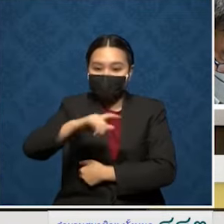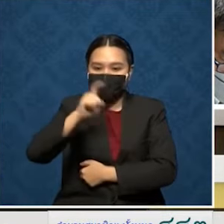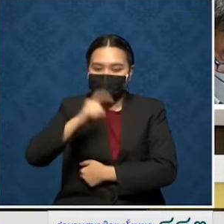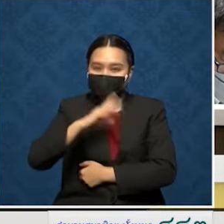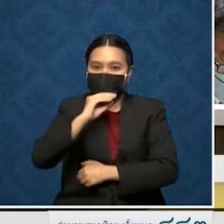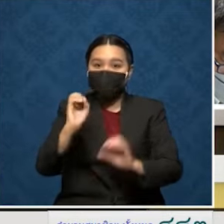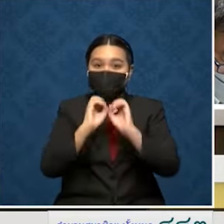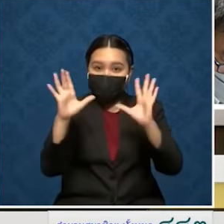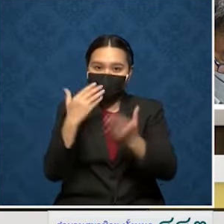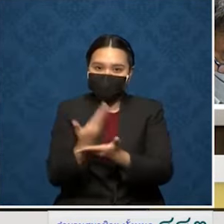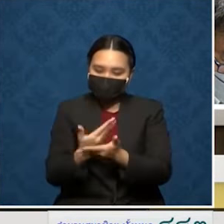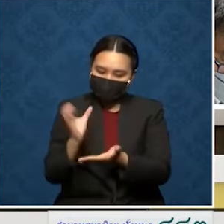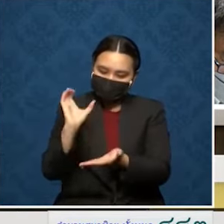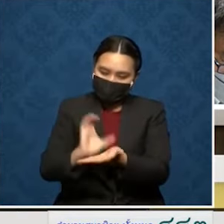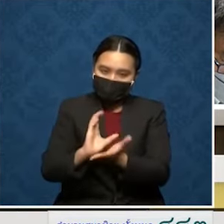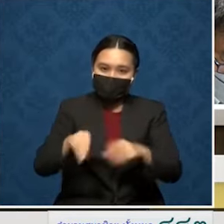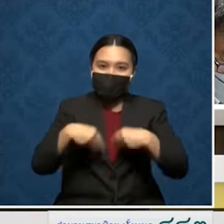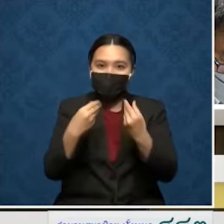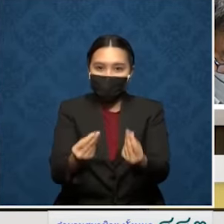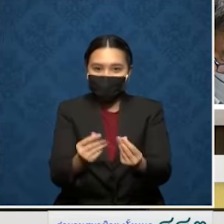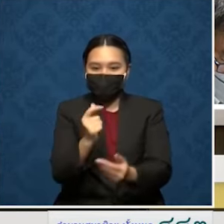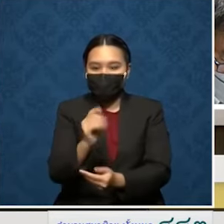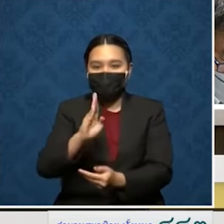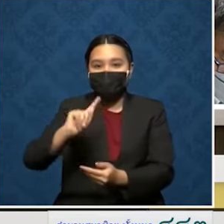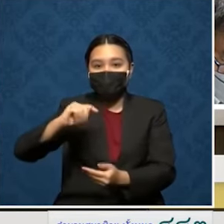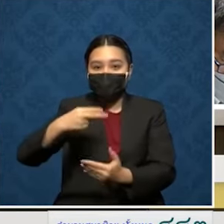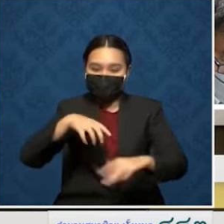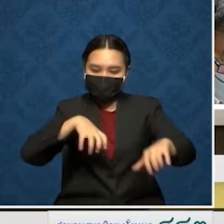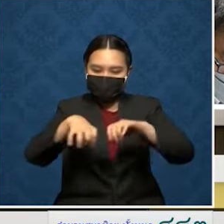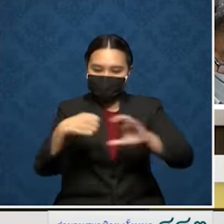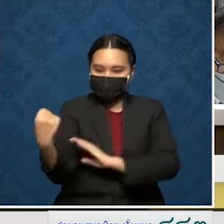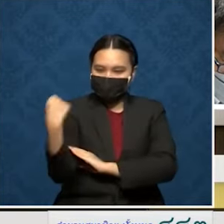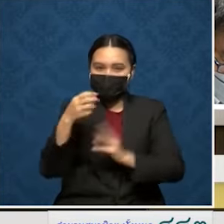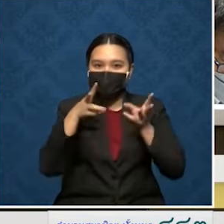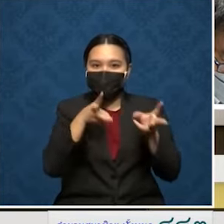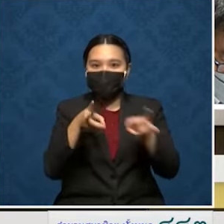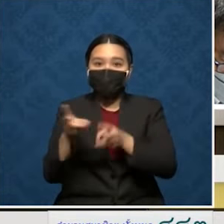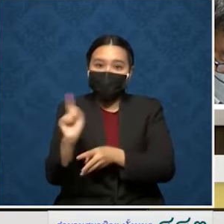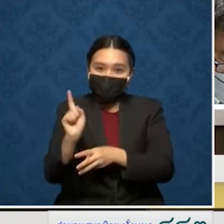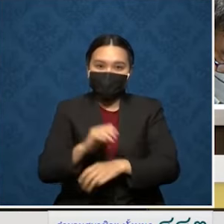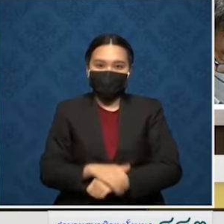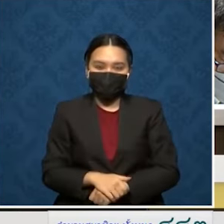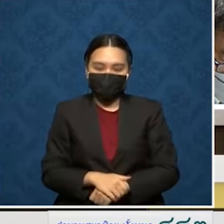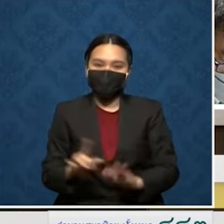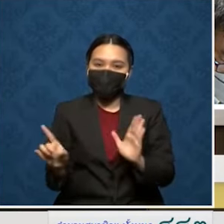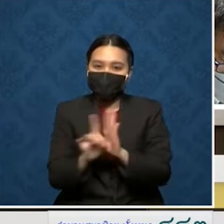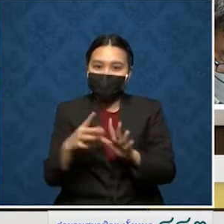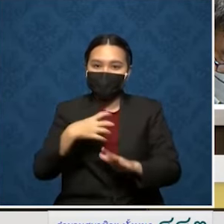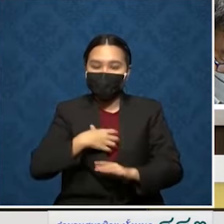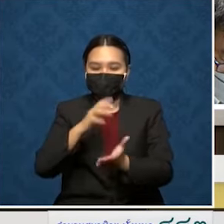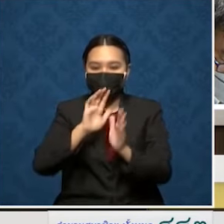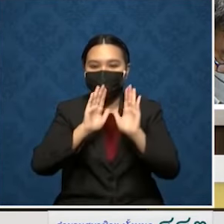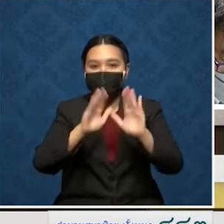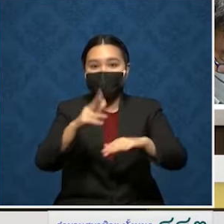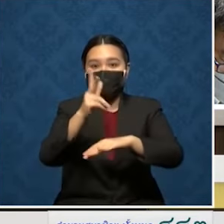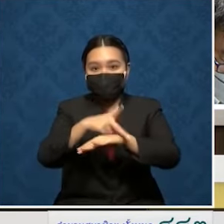รงบประมาณให้องค์กรท้องถิ่นเขามีความเข้มแข็งอย่างไรและที่สำคัญที่สุดสุดท้ายนี้ก็อยากเรียนท่านประธานถึงคณะกรร